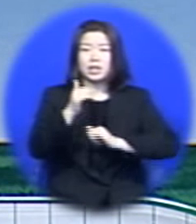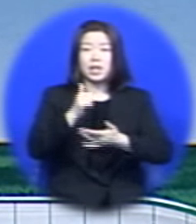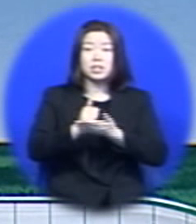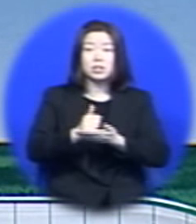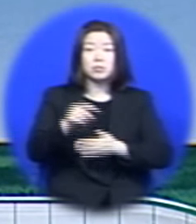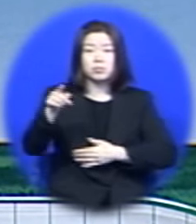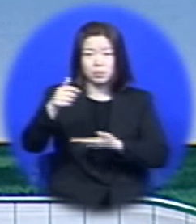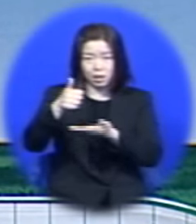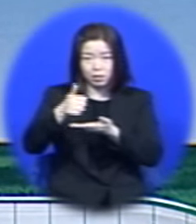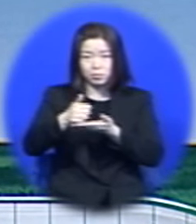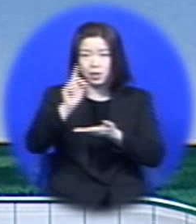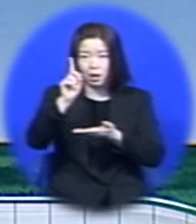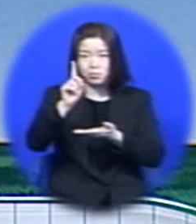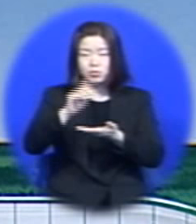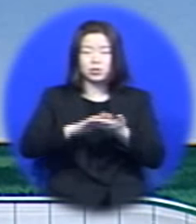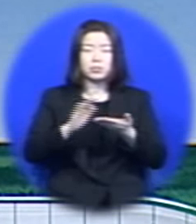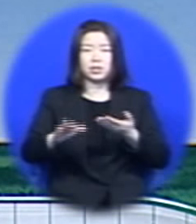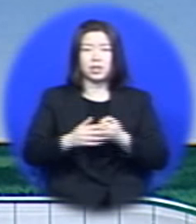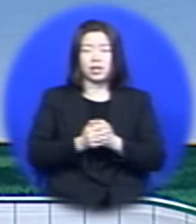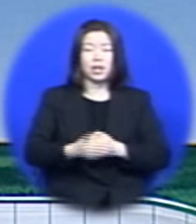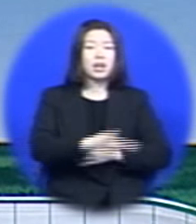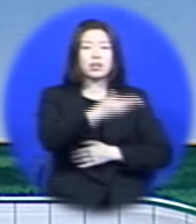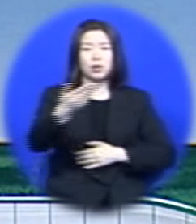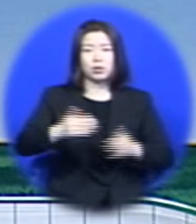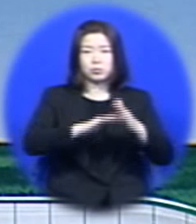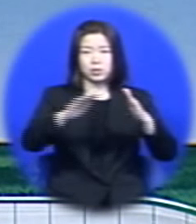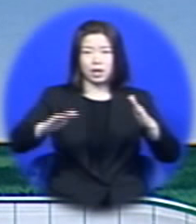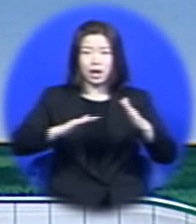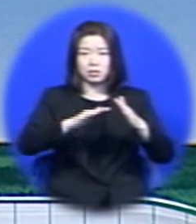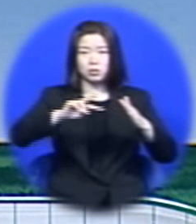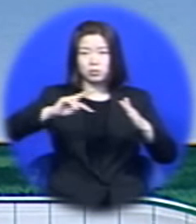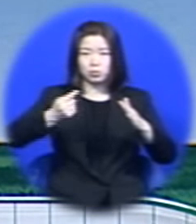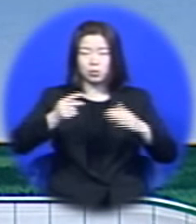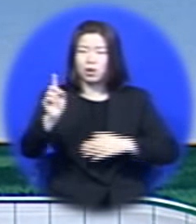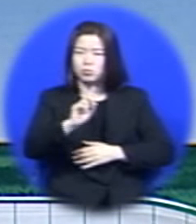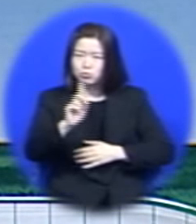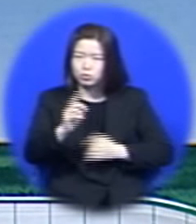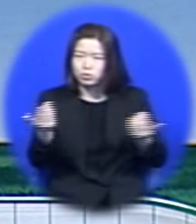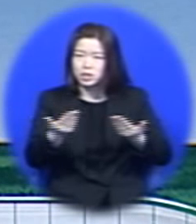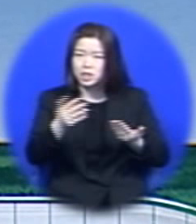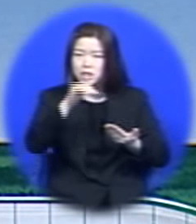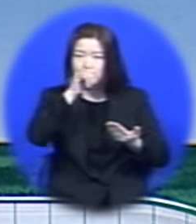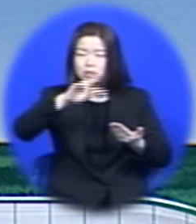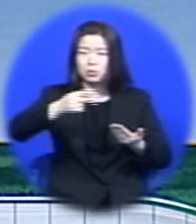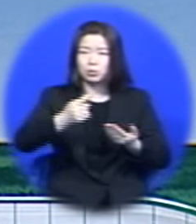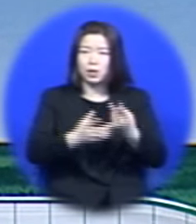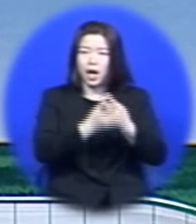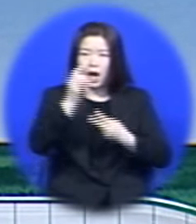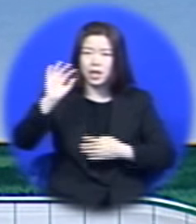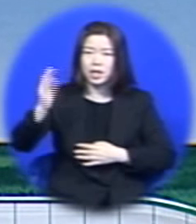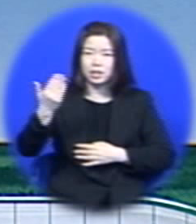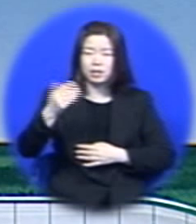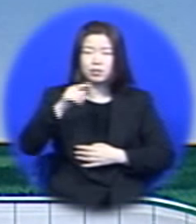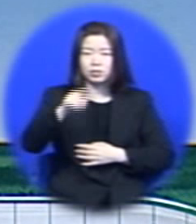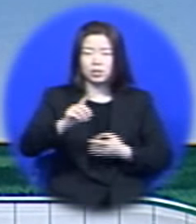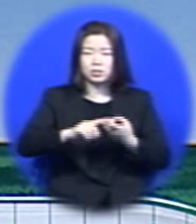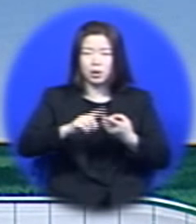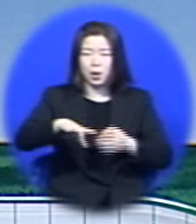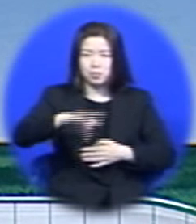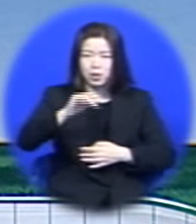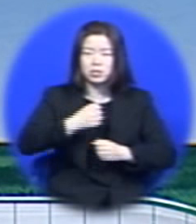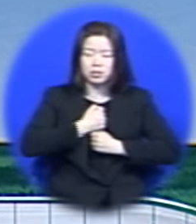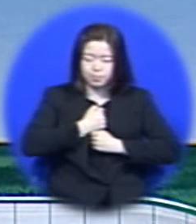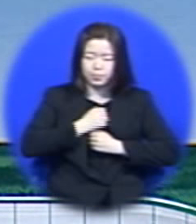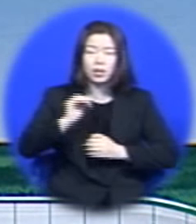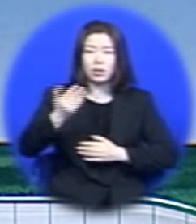분이시니까. 여러분 가정도 무슨 일에서도 하나됨을 먼저 지켜야 됩니다. 그